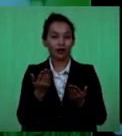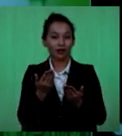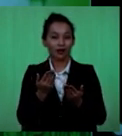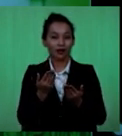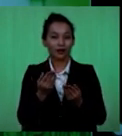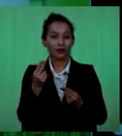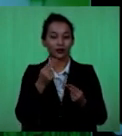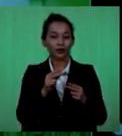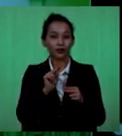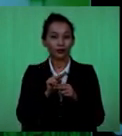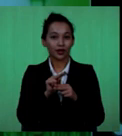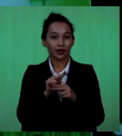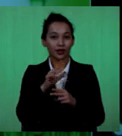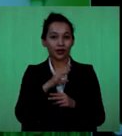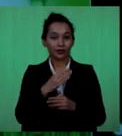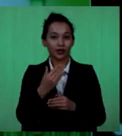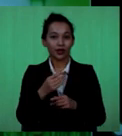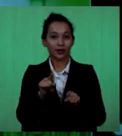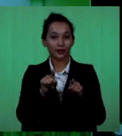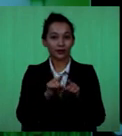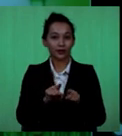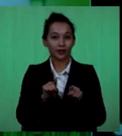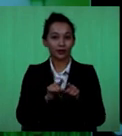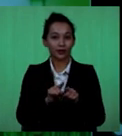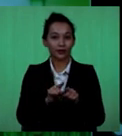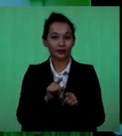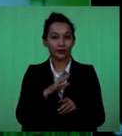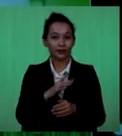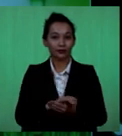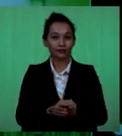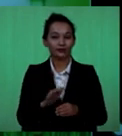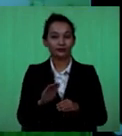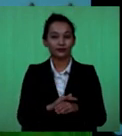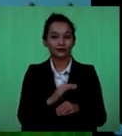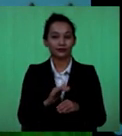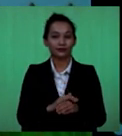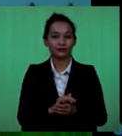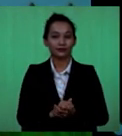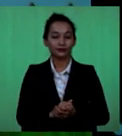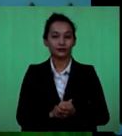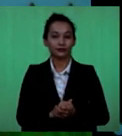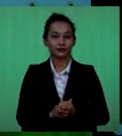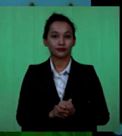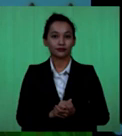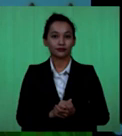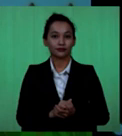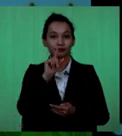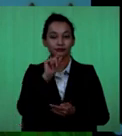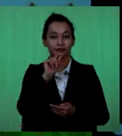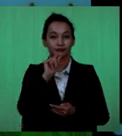edim. Sizlarda ham xuddi shunday chiqdimi? Barakalla bolajonlar.